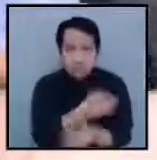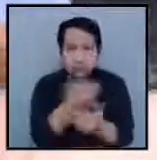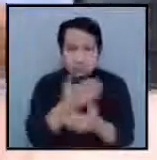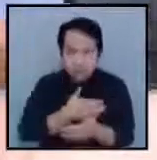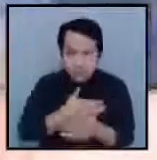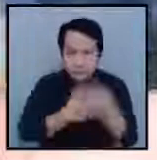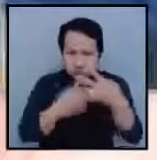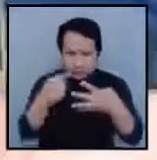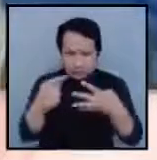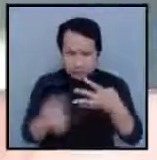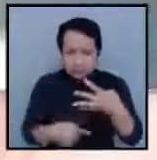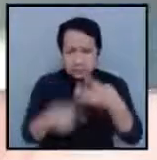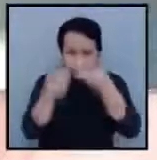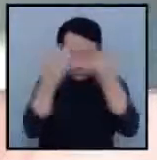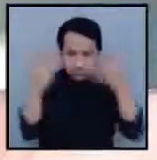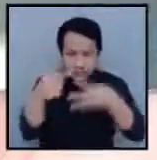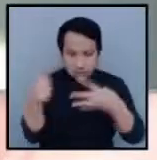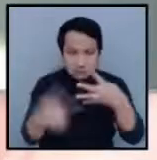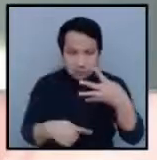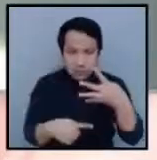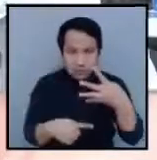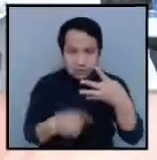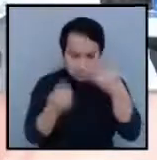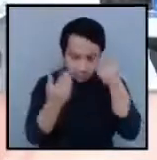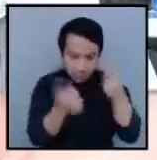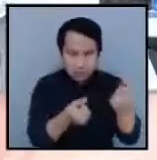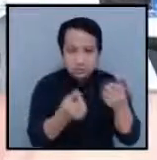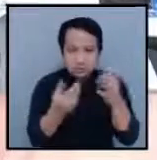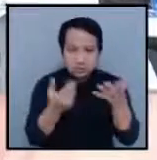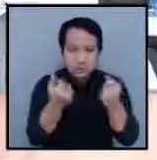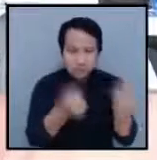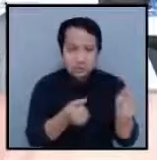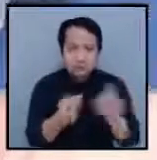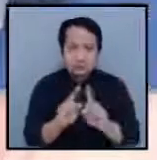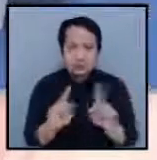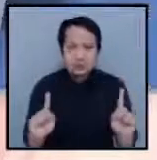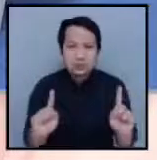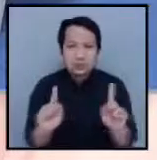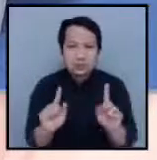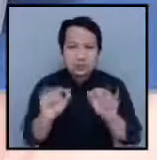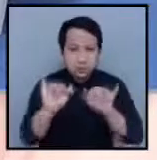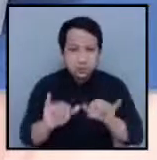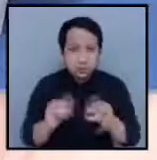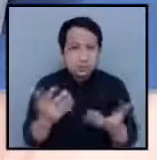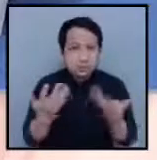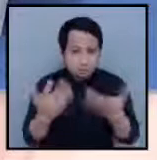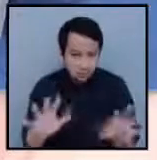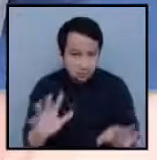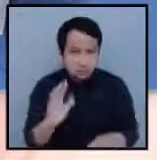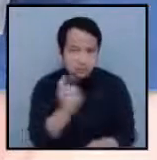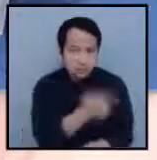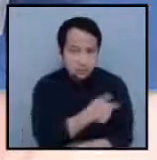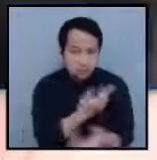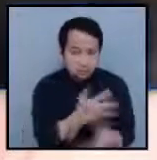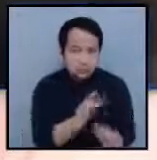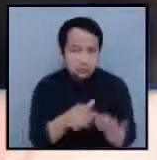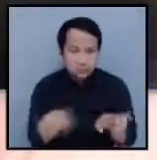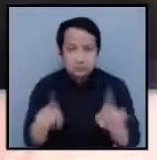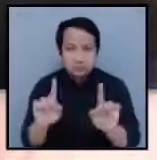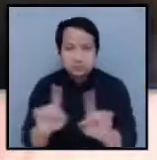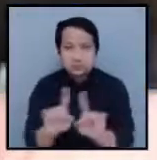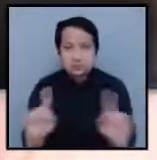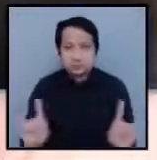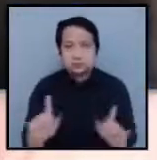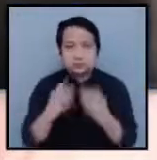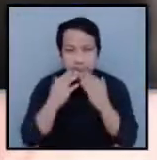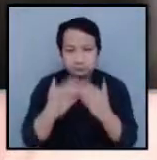still conduct our minimum public health standard and physical distancing even after you have gotten your jab. So maraming